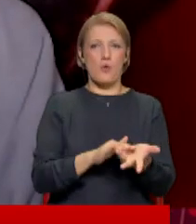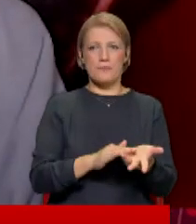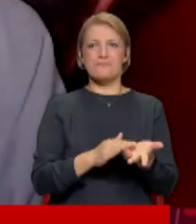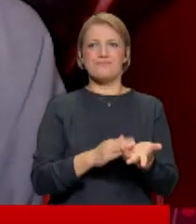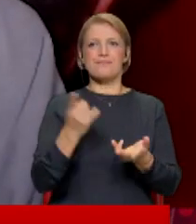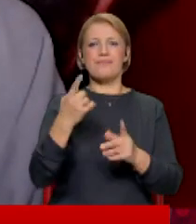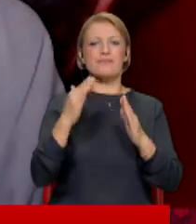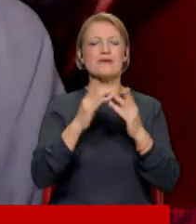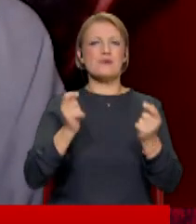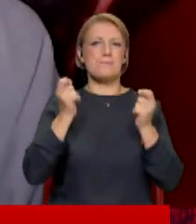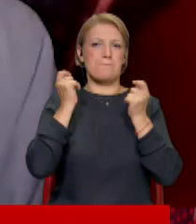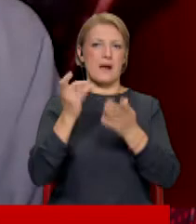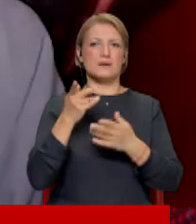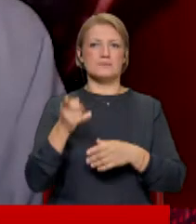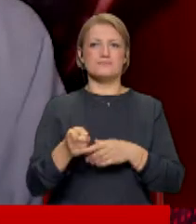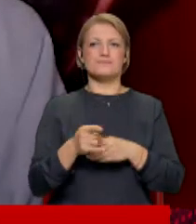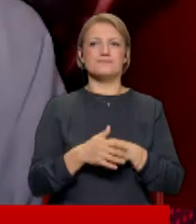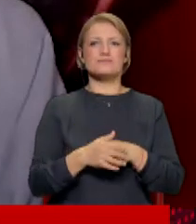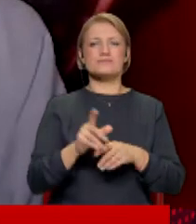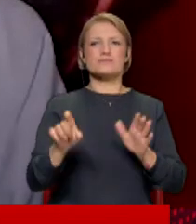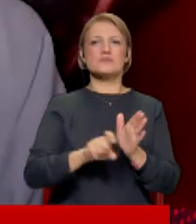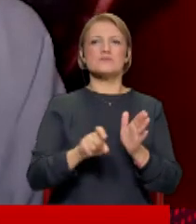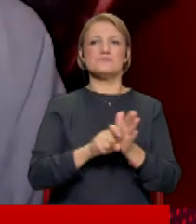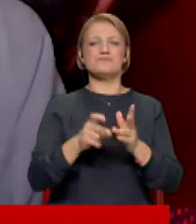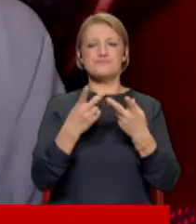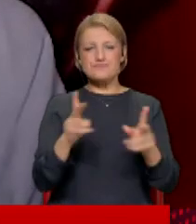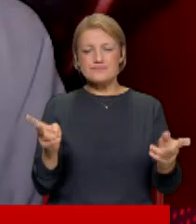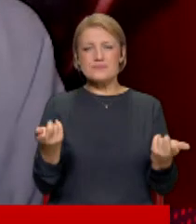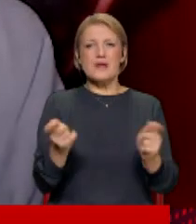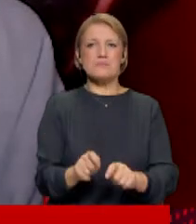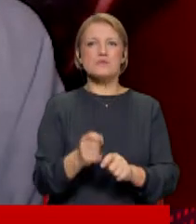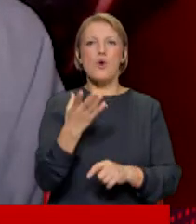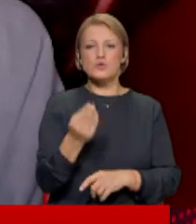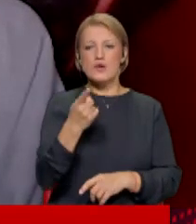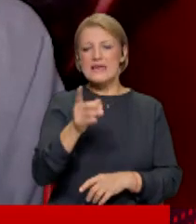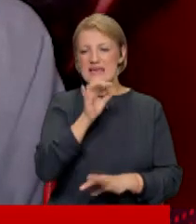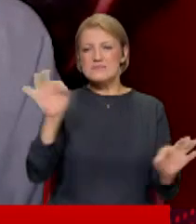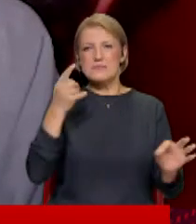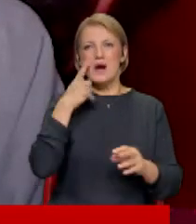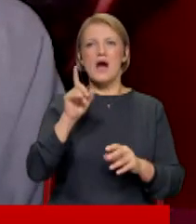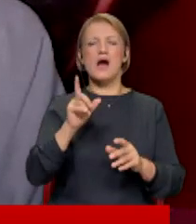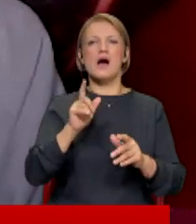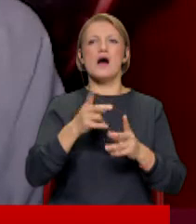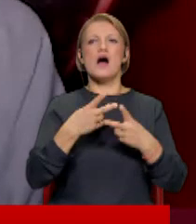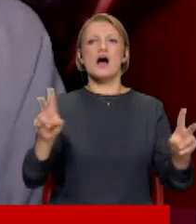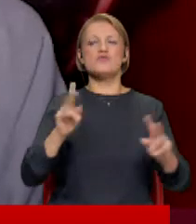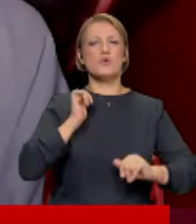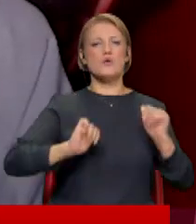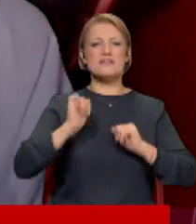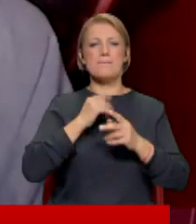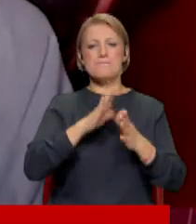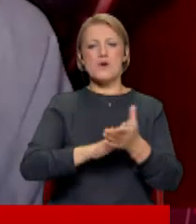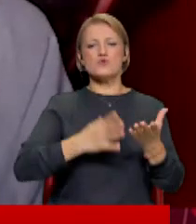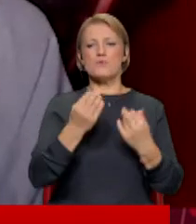Bir de ev fiyatları çok çok yükseldi diplomanın açık mı kapalı olduğuna da kimse bakmadığı için açık öğretimde mezun olmak daha da kolay